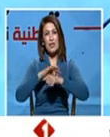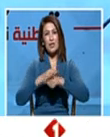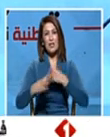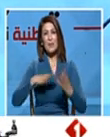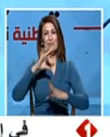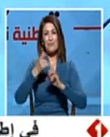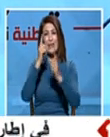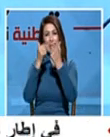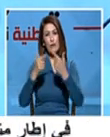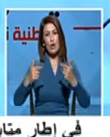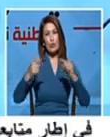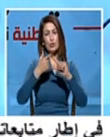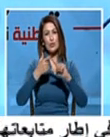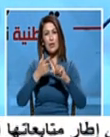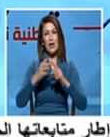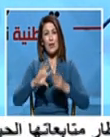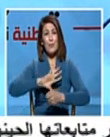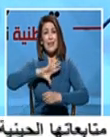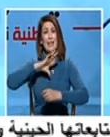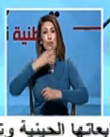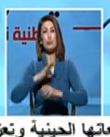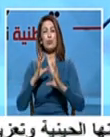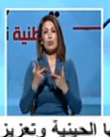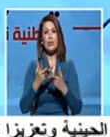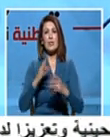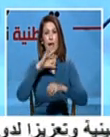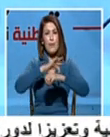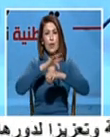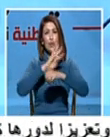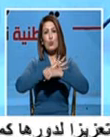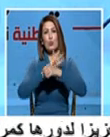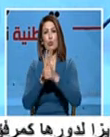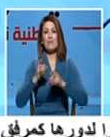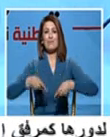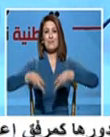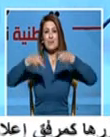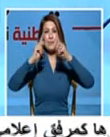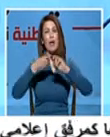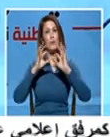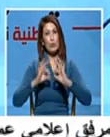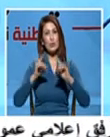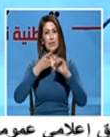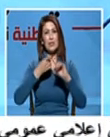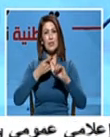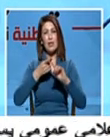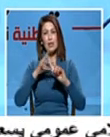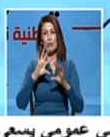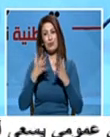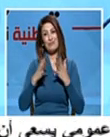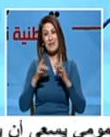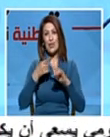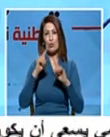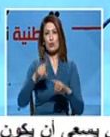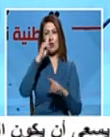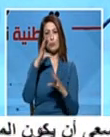وكلكم تعرفوا أنه تأثير فيروس كورونا على الأمراض المزمنة كبير برشا، وينجم اللطف يا ربي